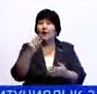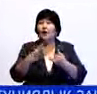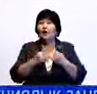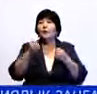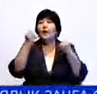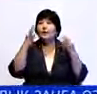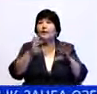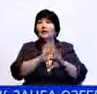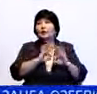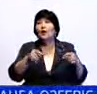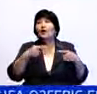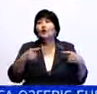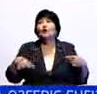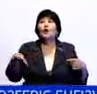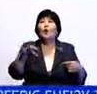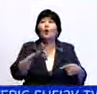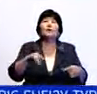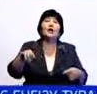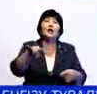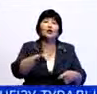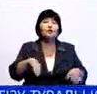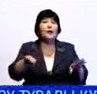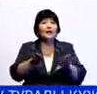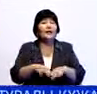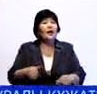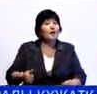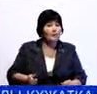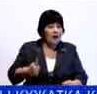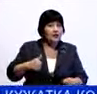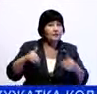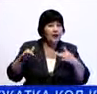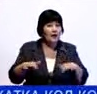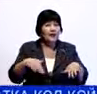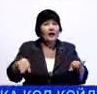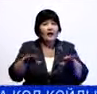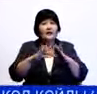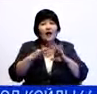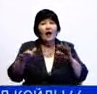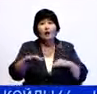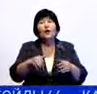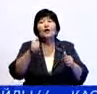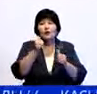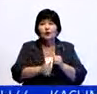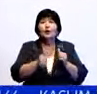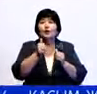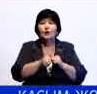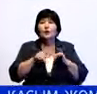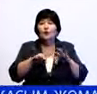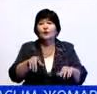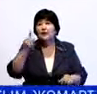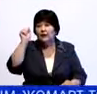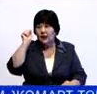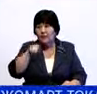мәдениеті мен озық, түрлі облыстық республикалық деңгейдегі мәртебелі шаралар Аядай ауданында дүркін-дүркін өтіп жататыны